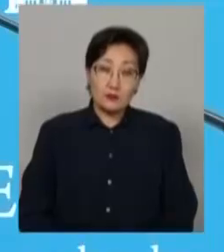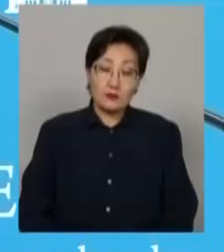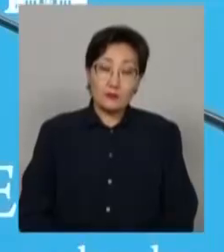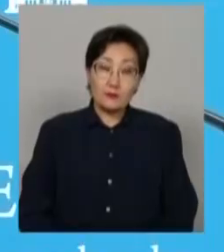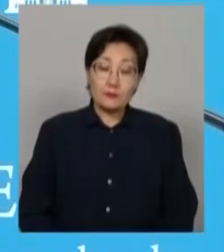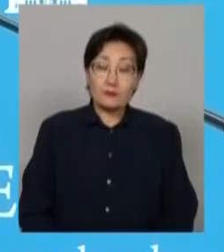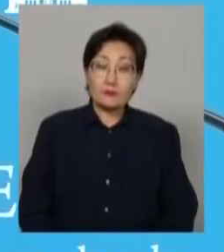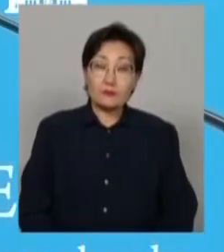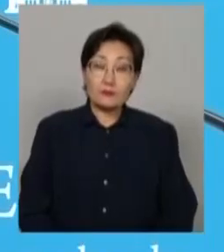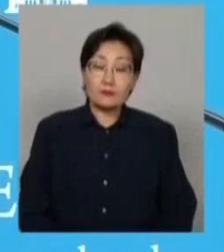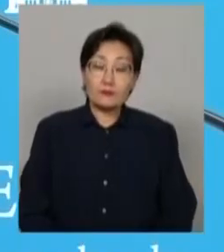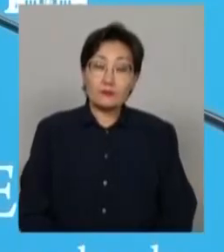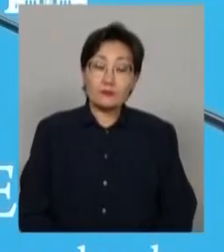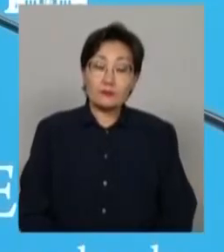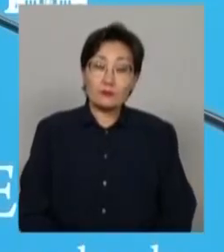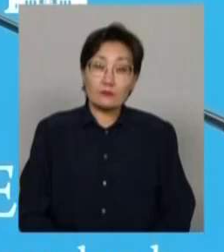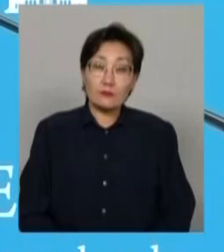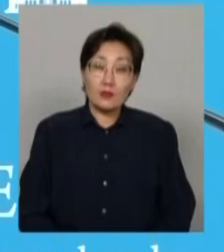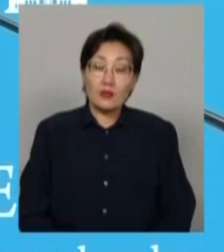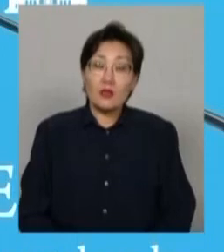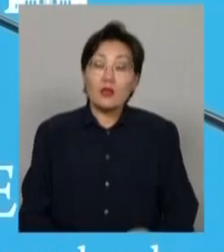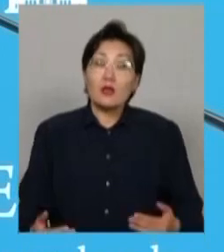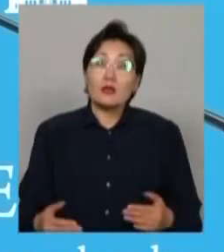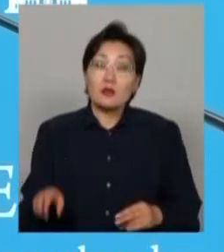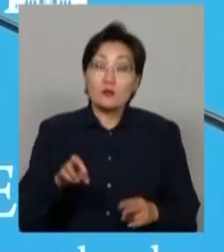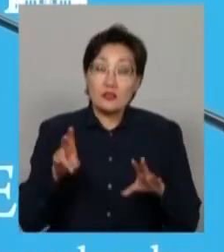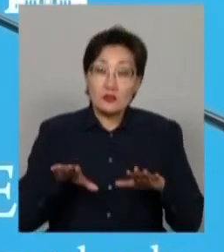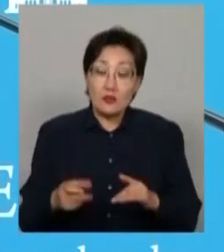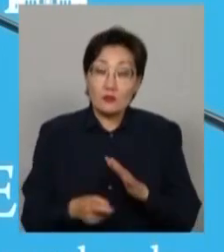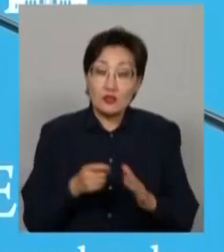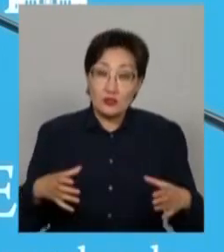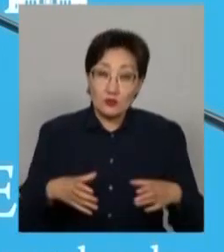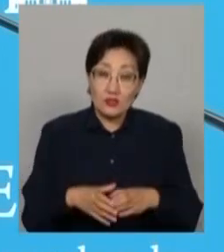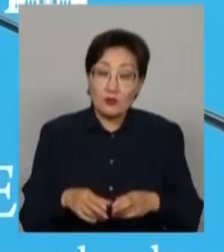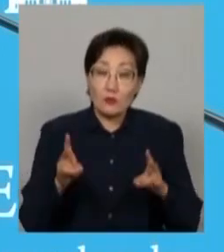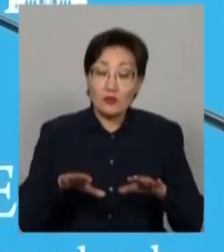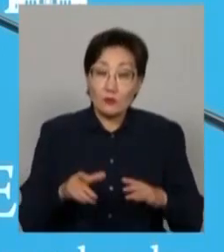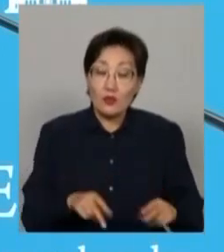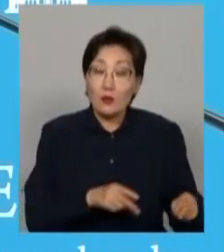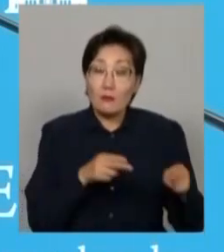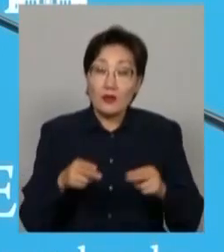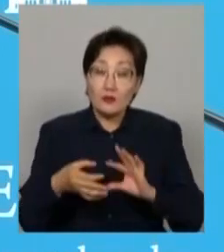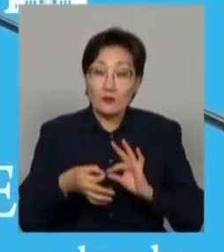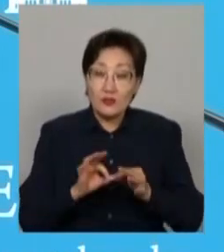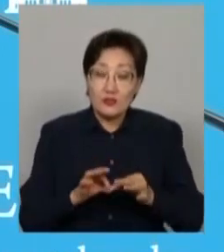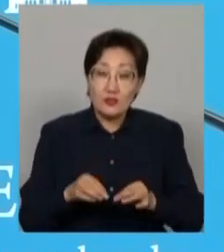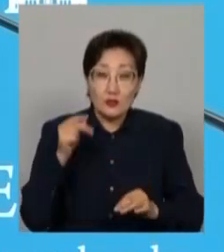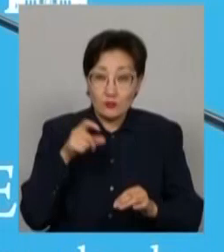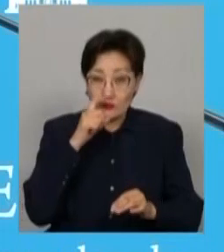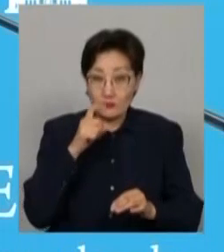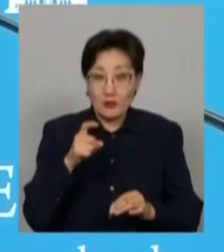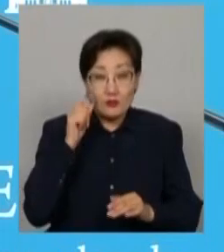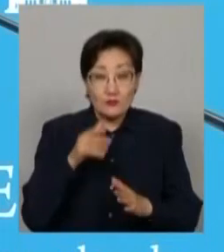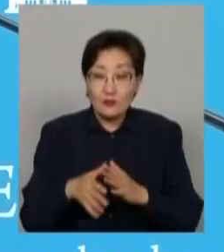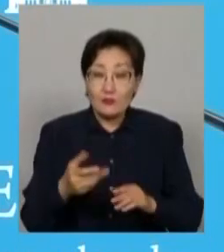В это время следственные группы фактически... Қаңтар оқиғасы кезінде тергеу тобына оқиға орнына барып, мәселенің мән-жайын түсіну қиын болды.